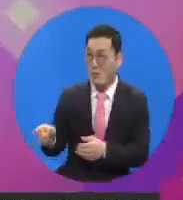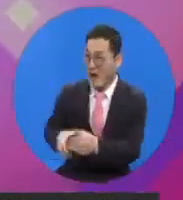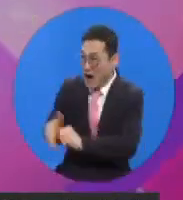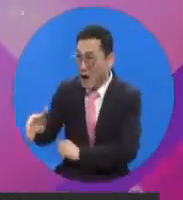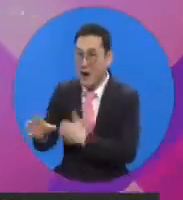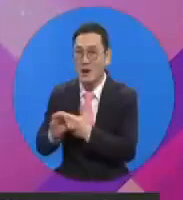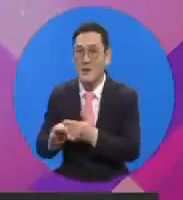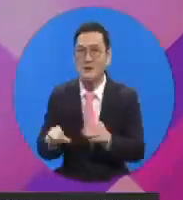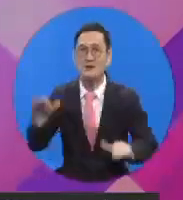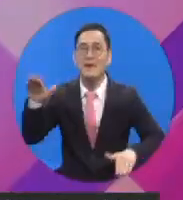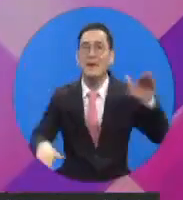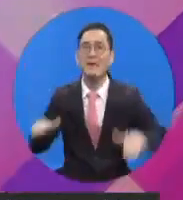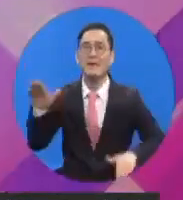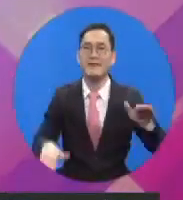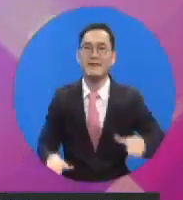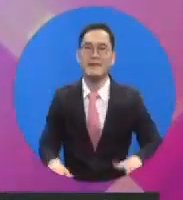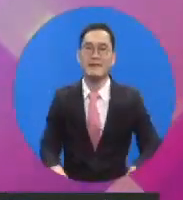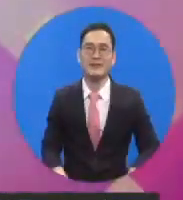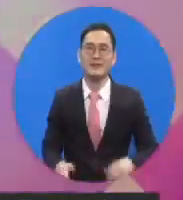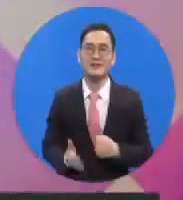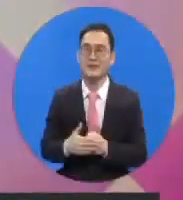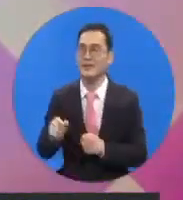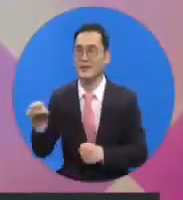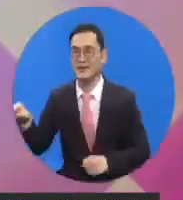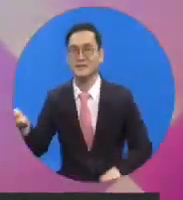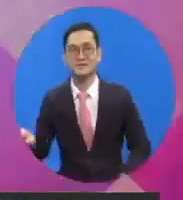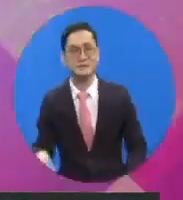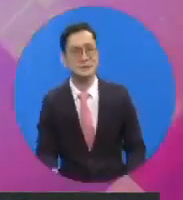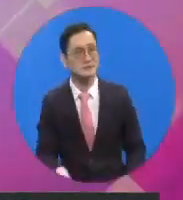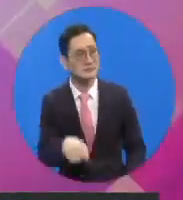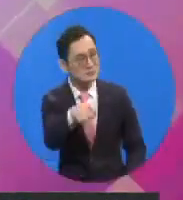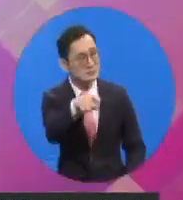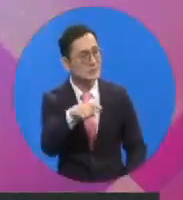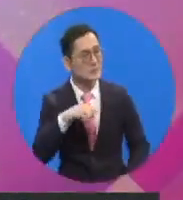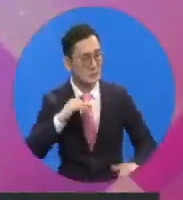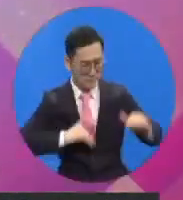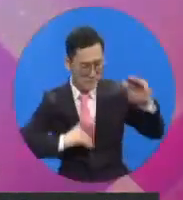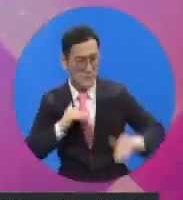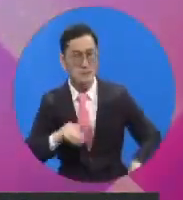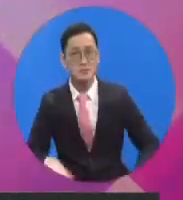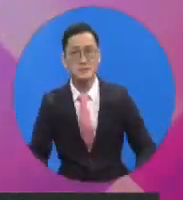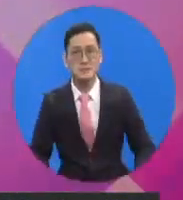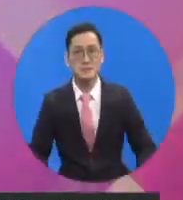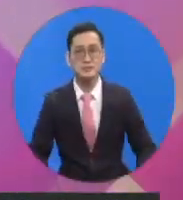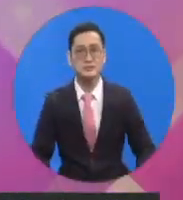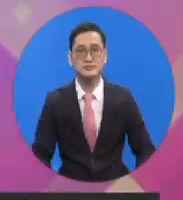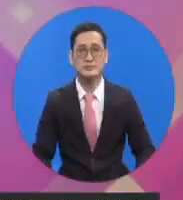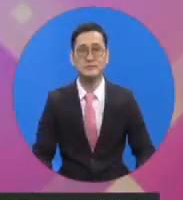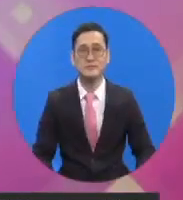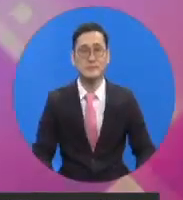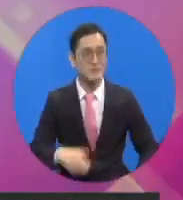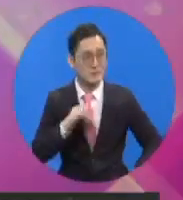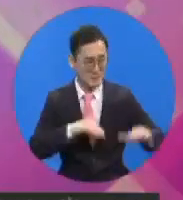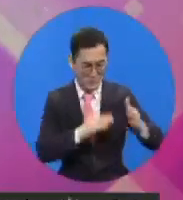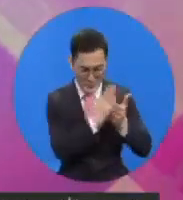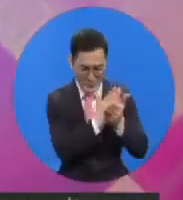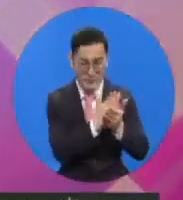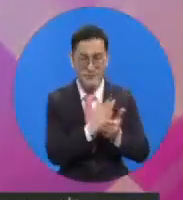윤석열 총장이 이렇게 얘기해 버림으로써 무슨 소리냐. 총선 이후에 대통령이 직접 나한테 임기 지키라고